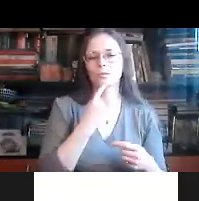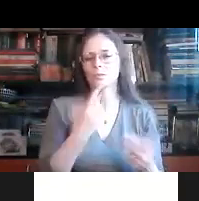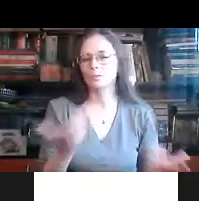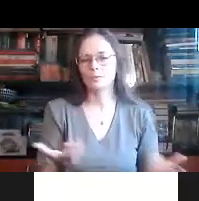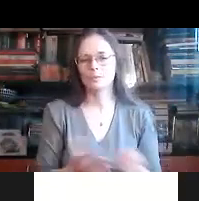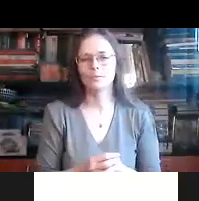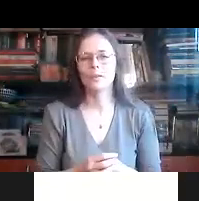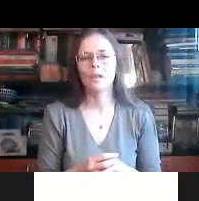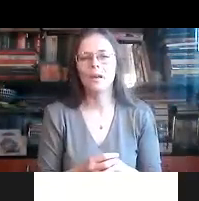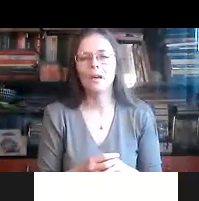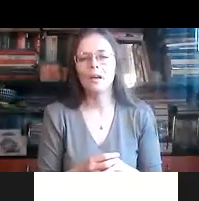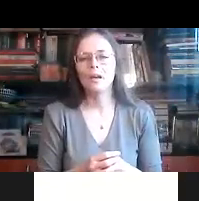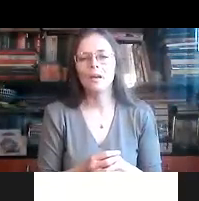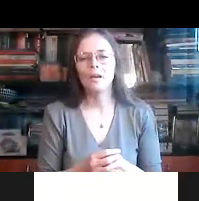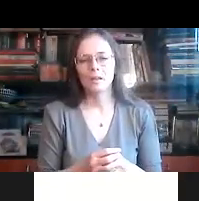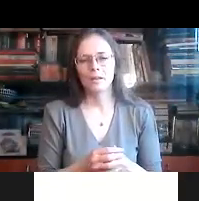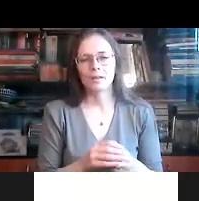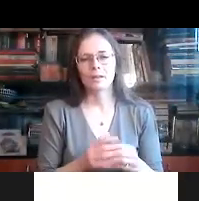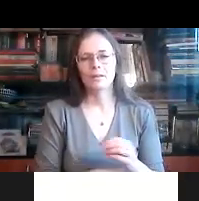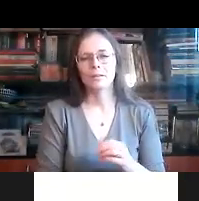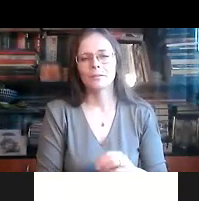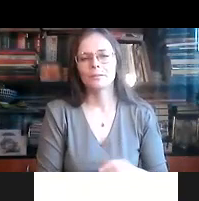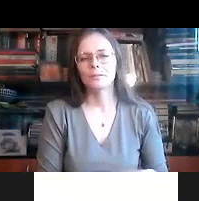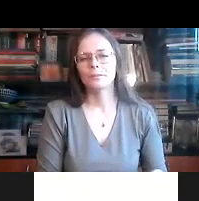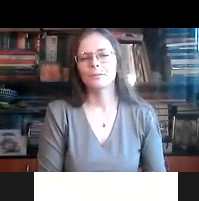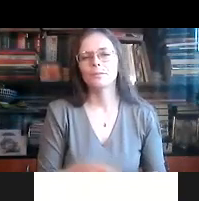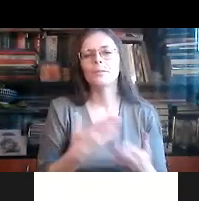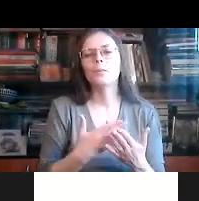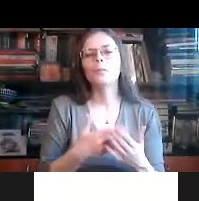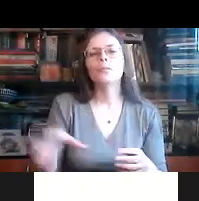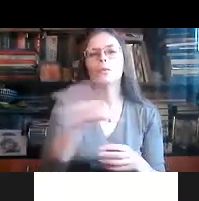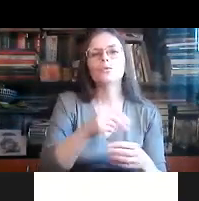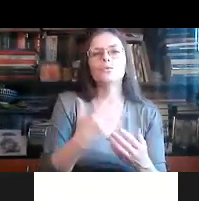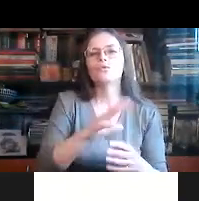создать. Чтобы все чувствовали себя более-менее комфортно и защищенно